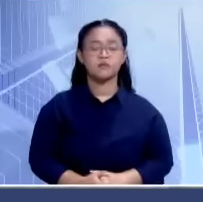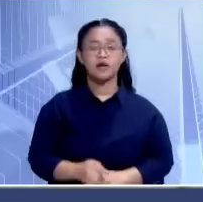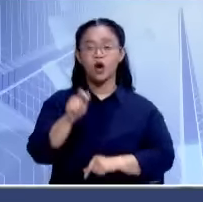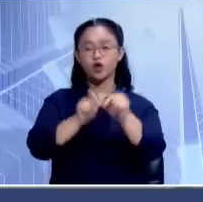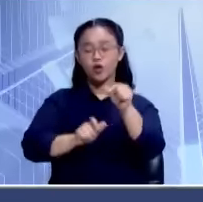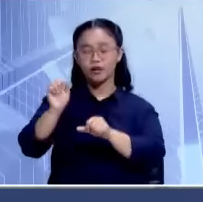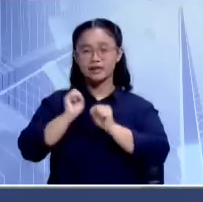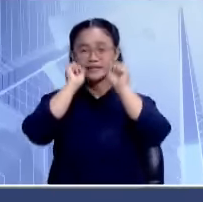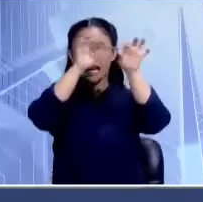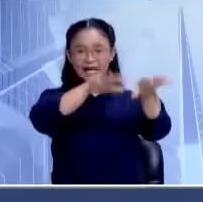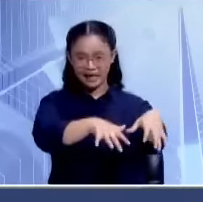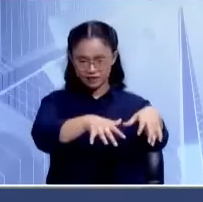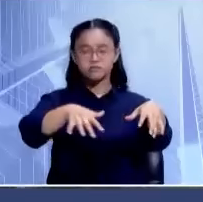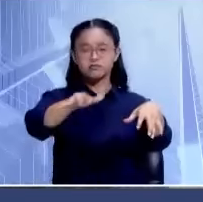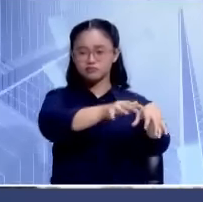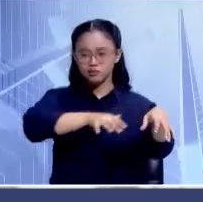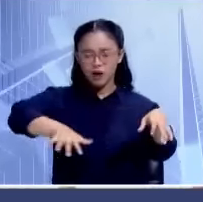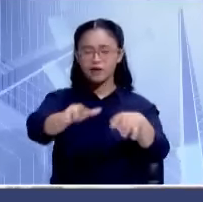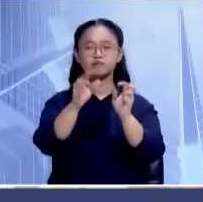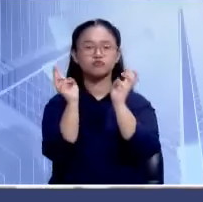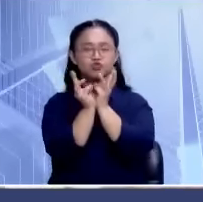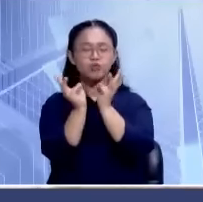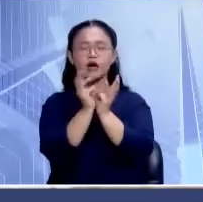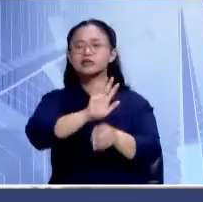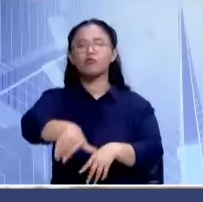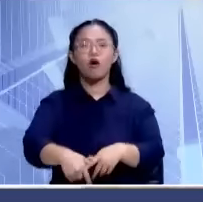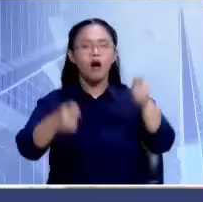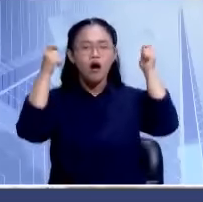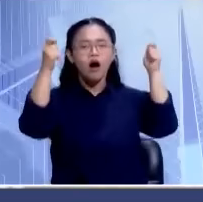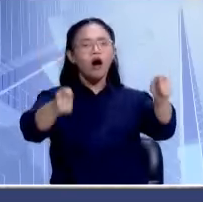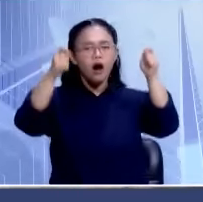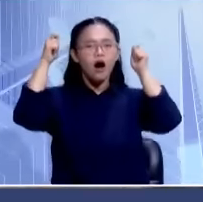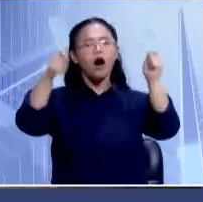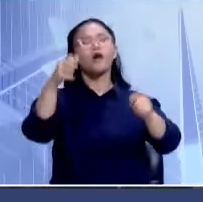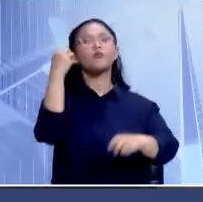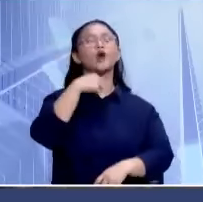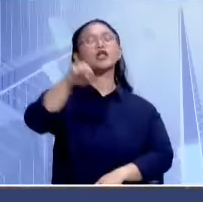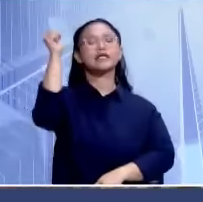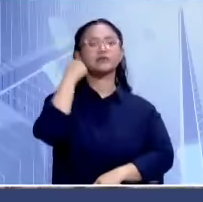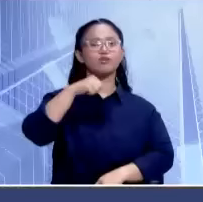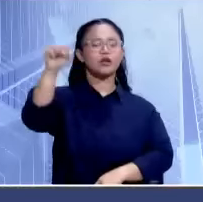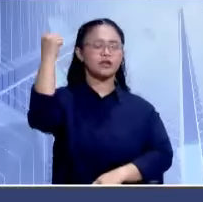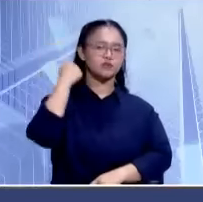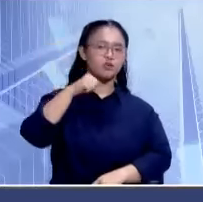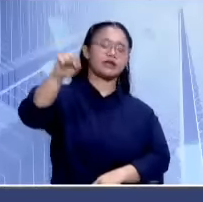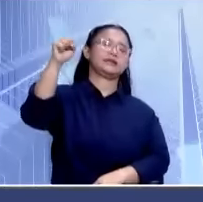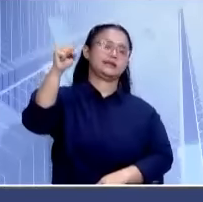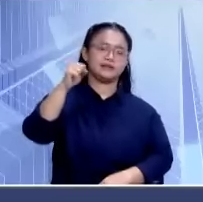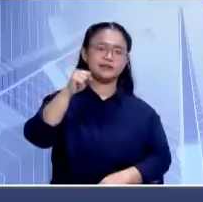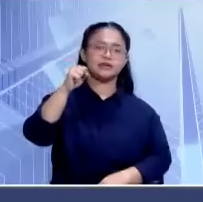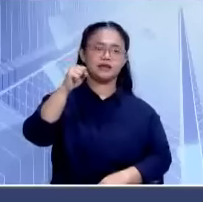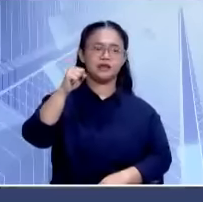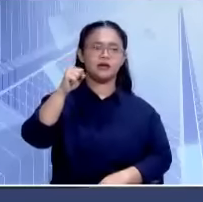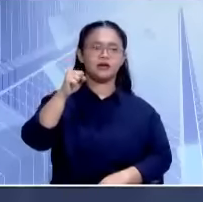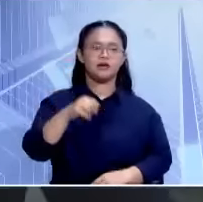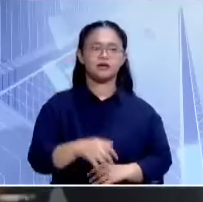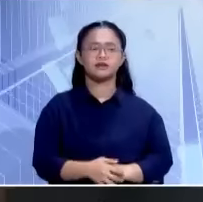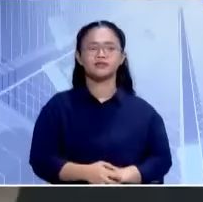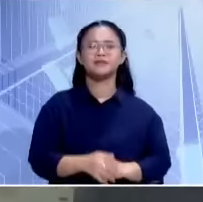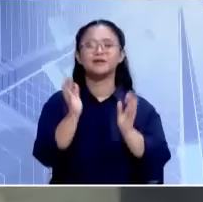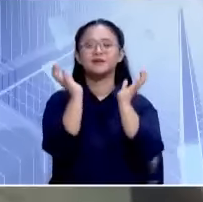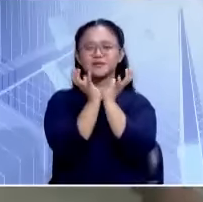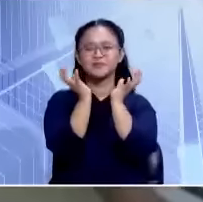Ratusan nelayan Pantura Belanakan Subang berunjuk rasa di halaman stasiun pengisian bahan bakar nelayan. Dalam aksinya,